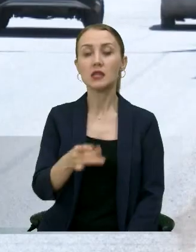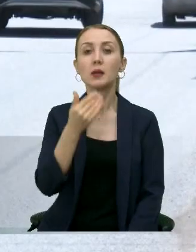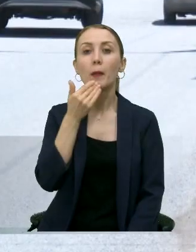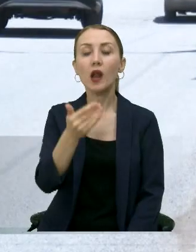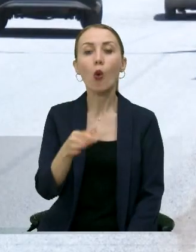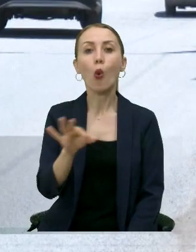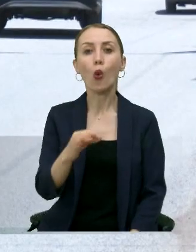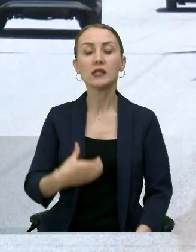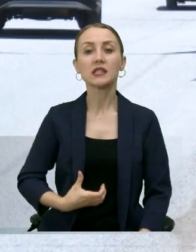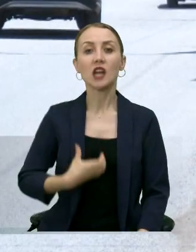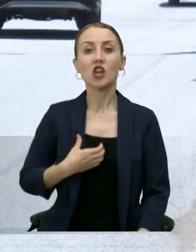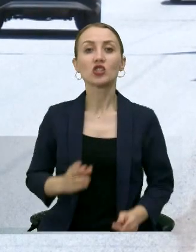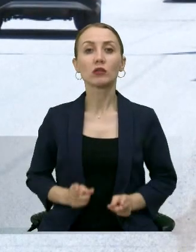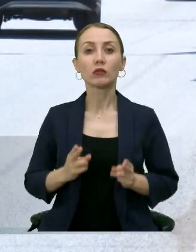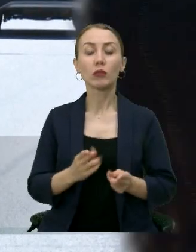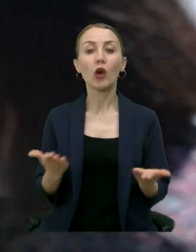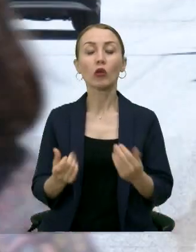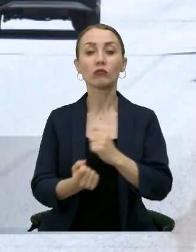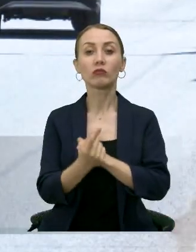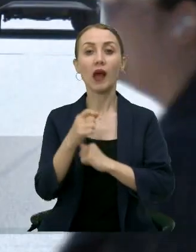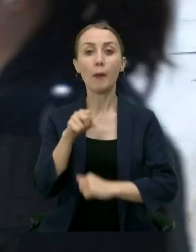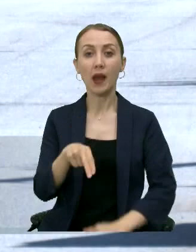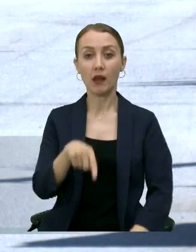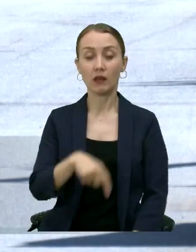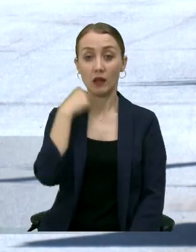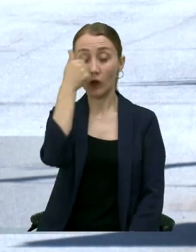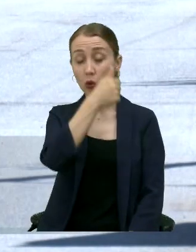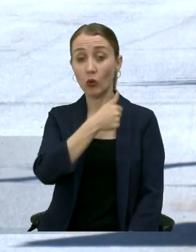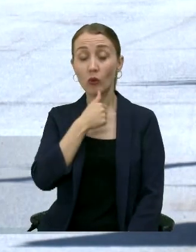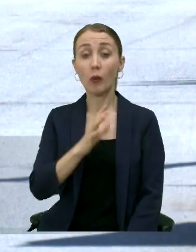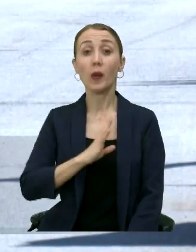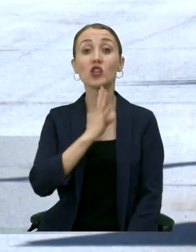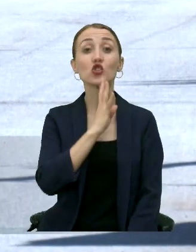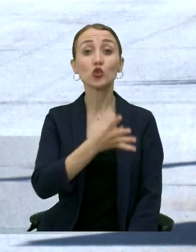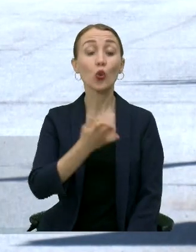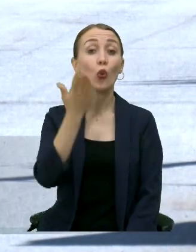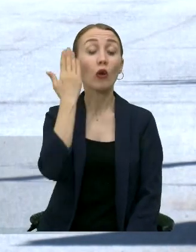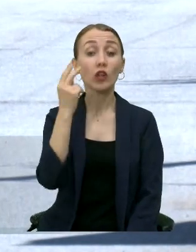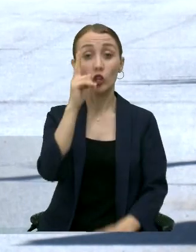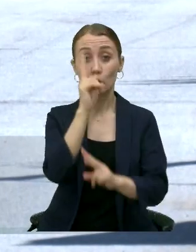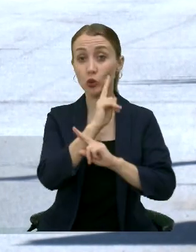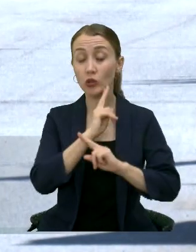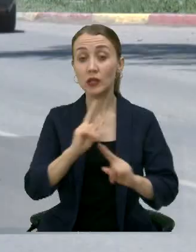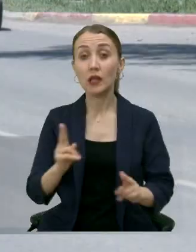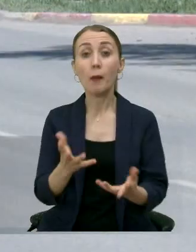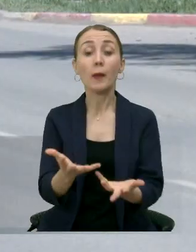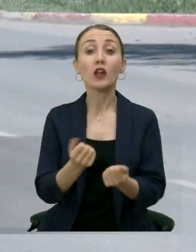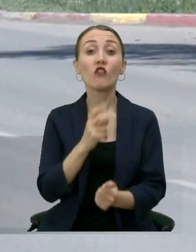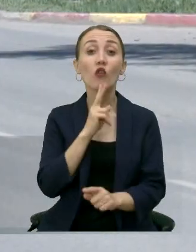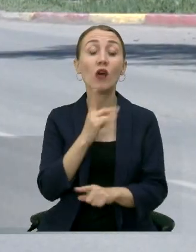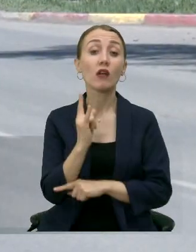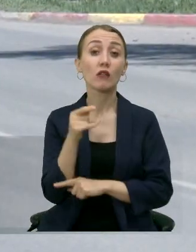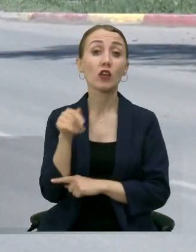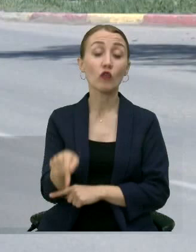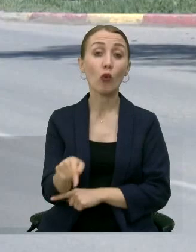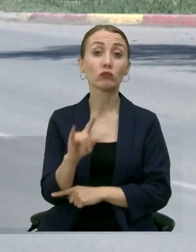ужасном преступлении, которое было выявлено в апреле этого года. Инцидент произошел 4 года назад. Никто не знал о смерти приемного 2-летнего ребенка. Его